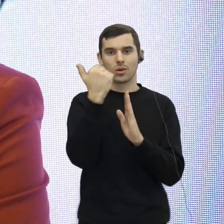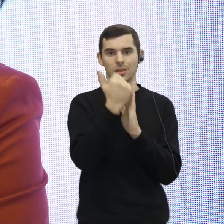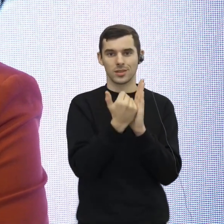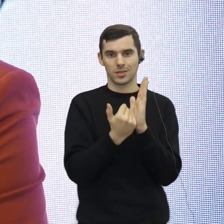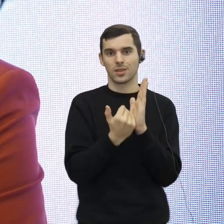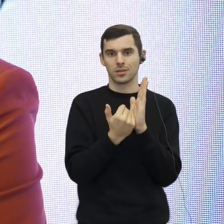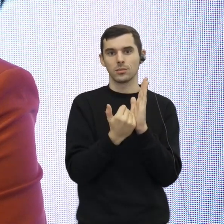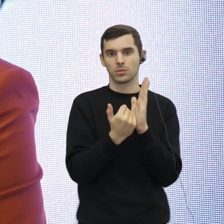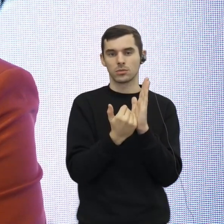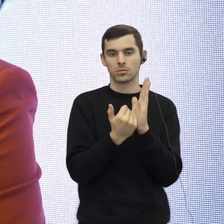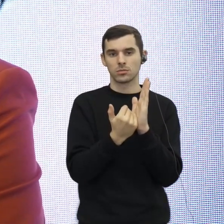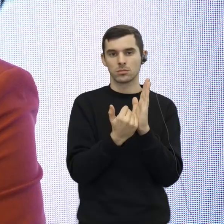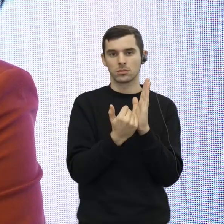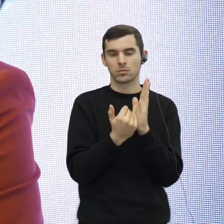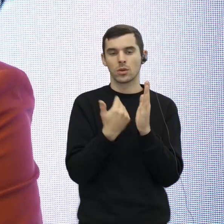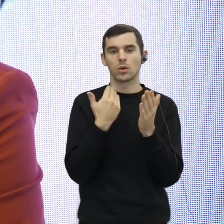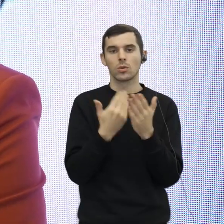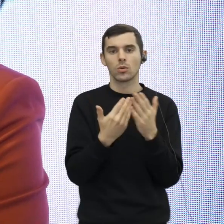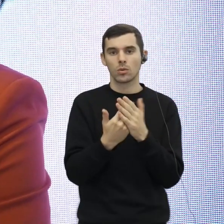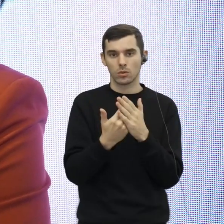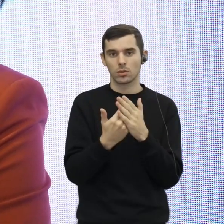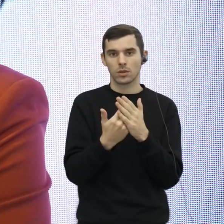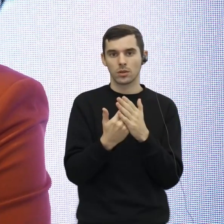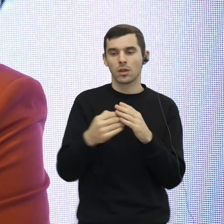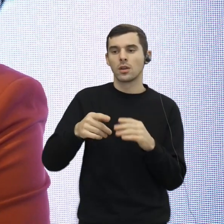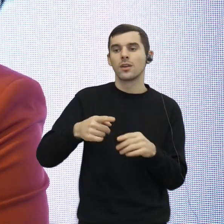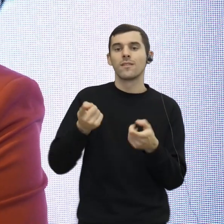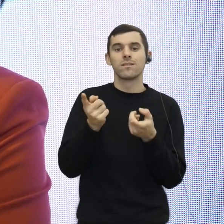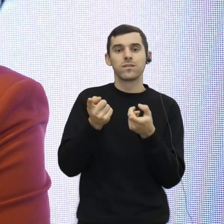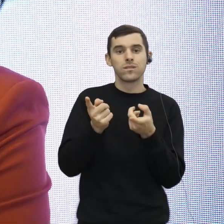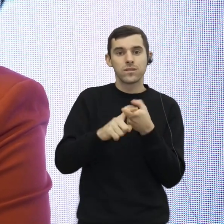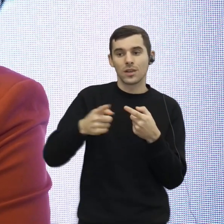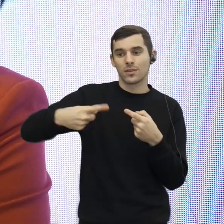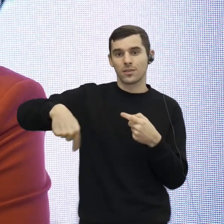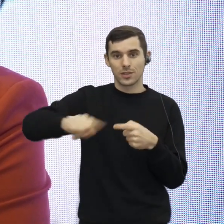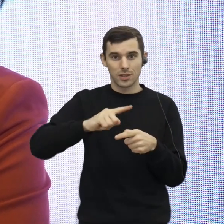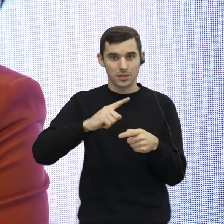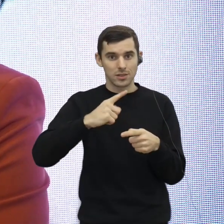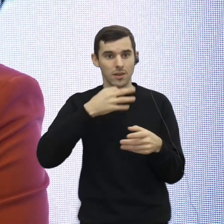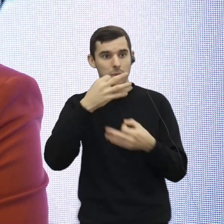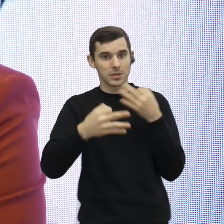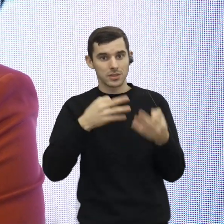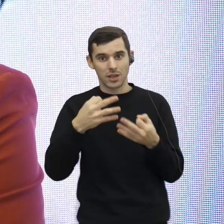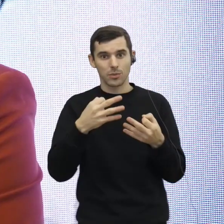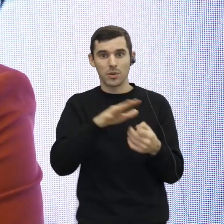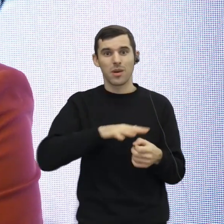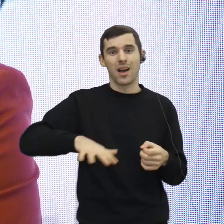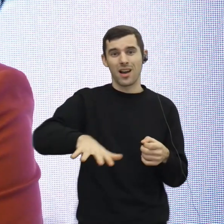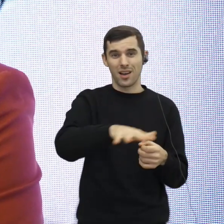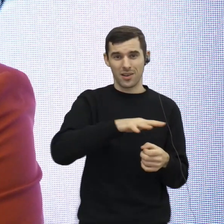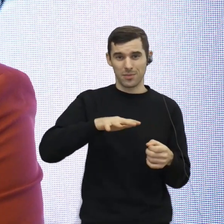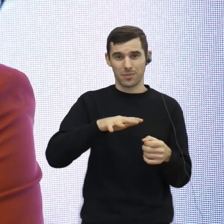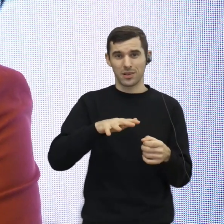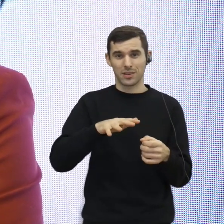pačiu iš esmės kuria bauginančią aplinką, diskriminacinę aplinką, nepriklausomai